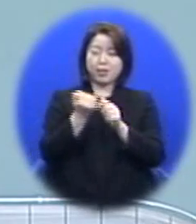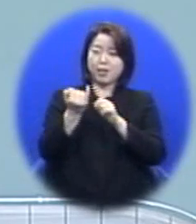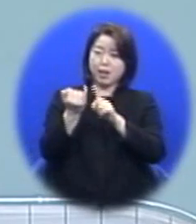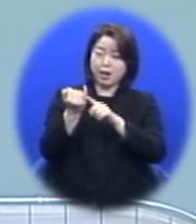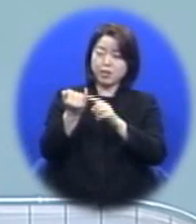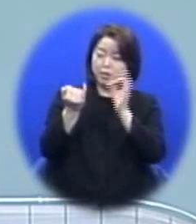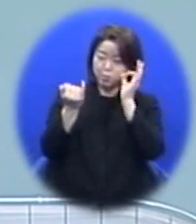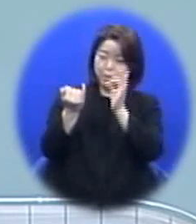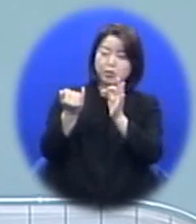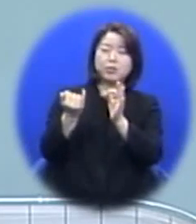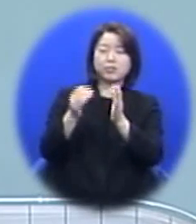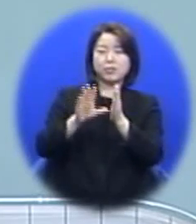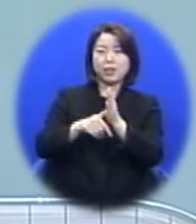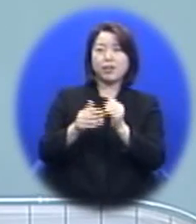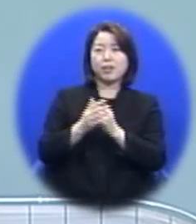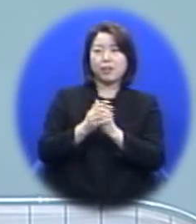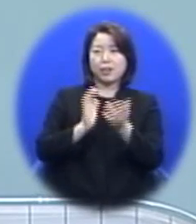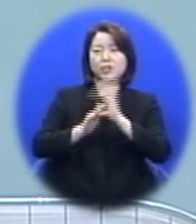생각해요.